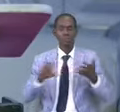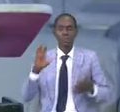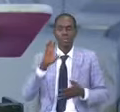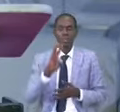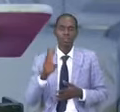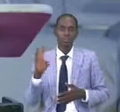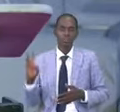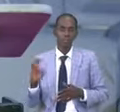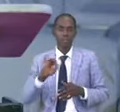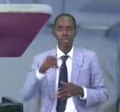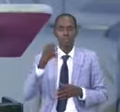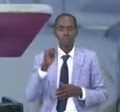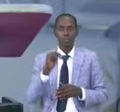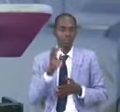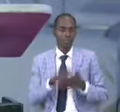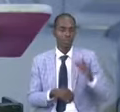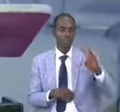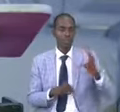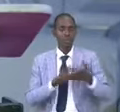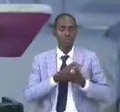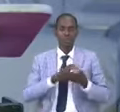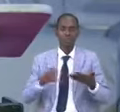verset 66